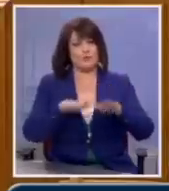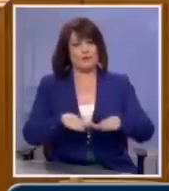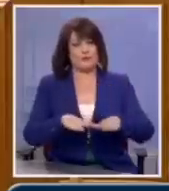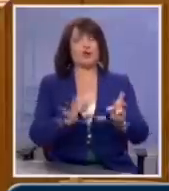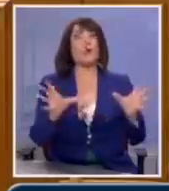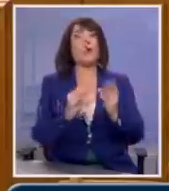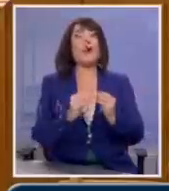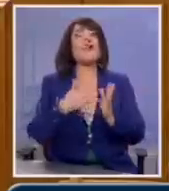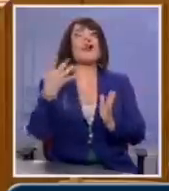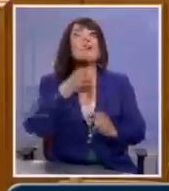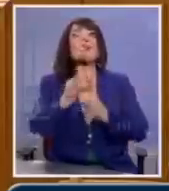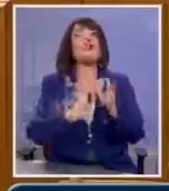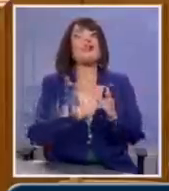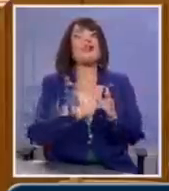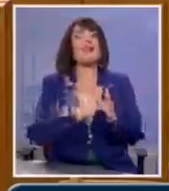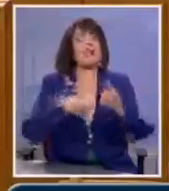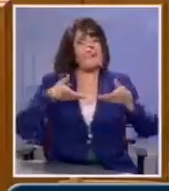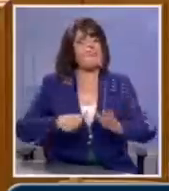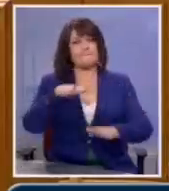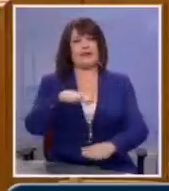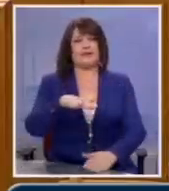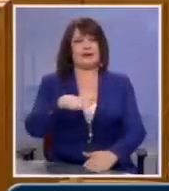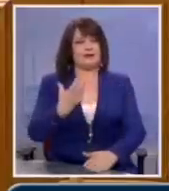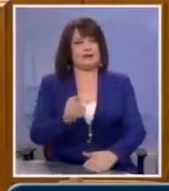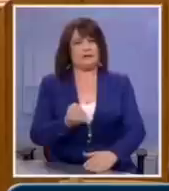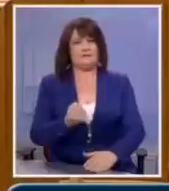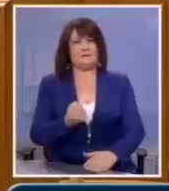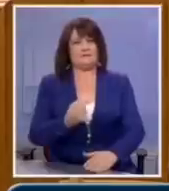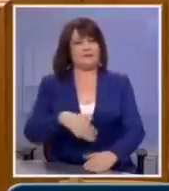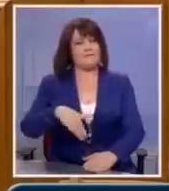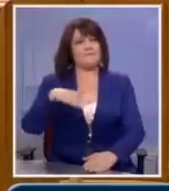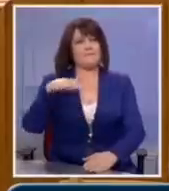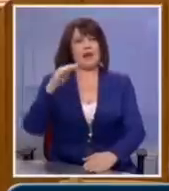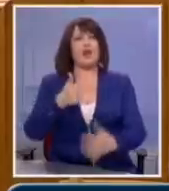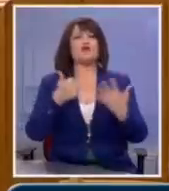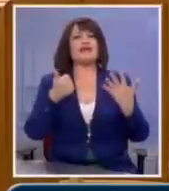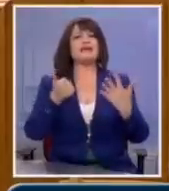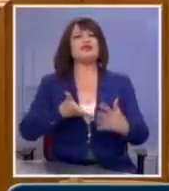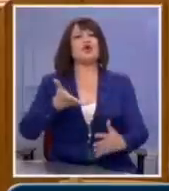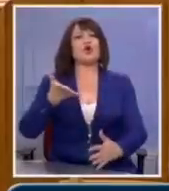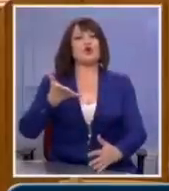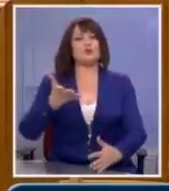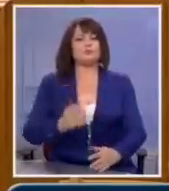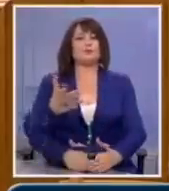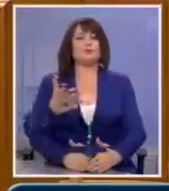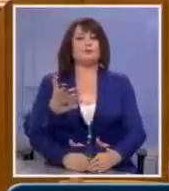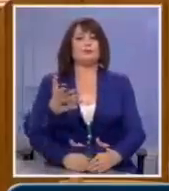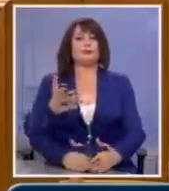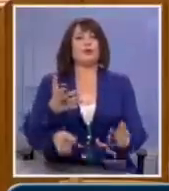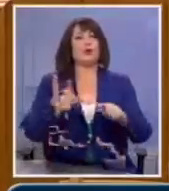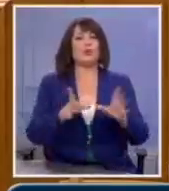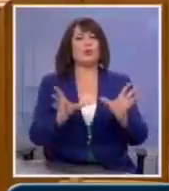στα 15. Έκανε και παιδί. Και το μεγάλωσε μέχρι τα 6 χρόνια. 15 συν 6,